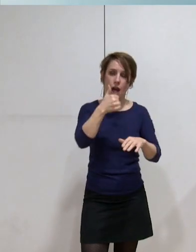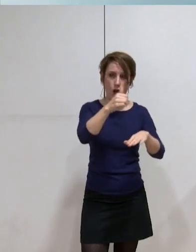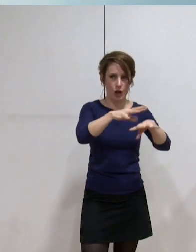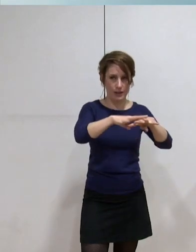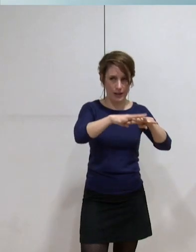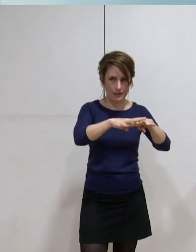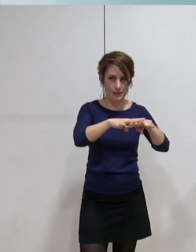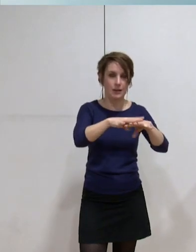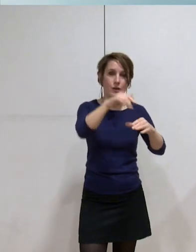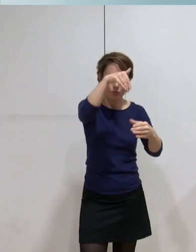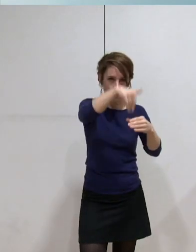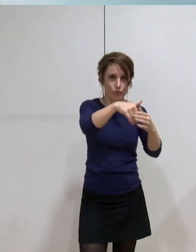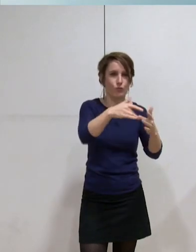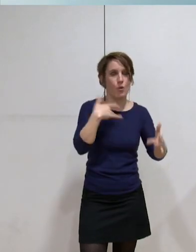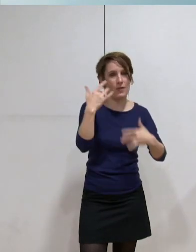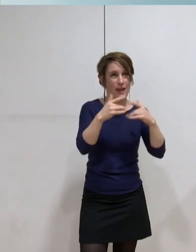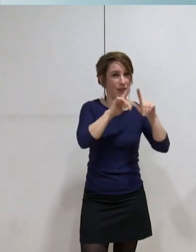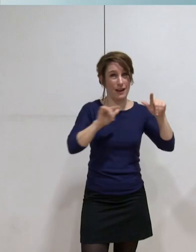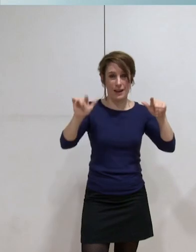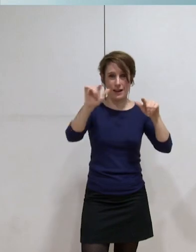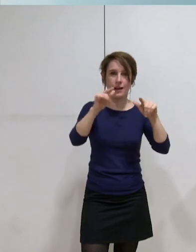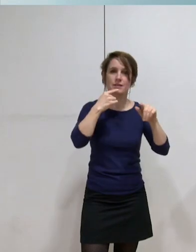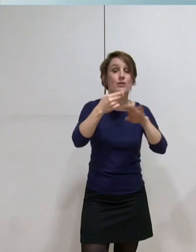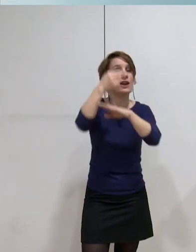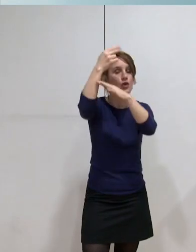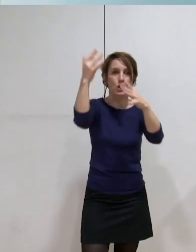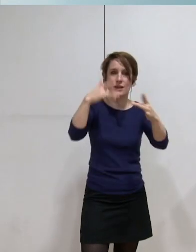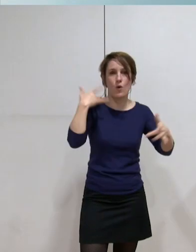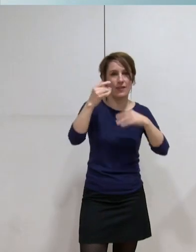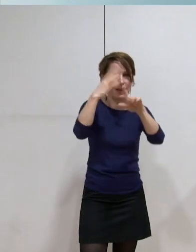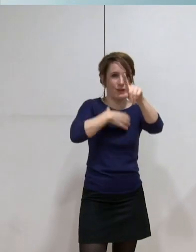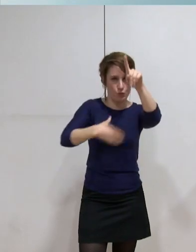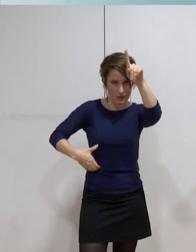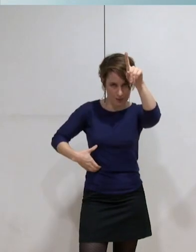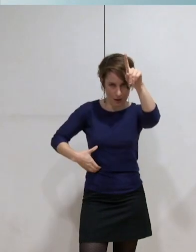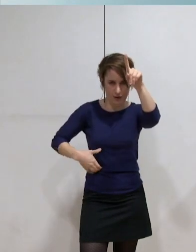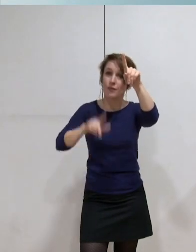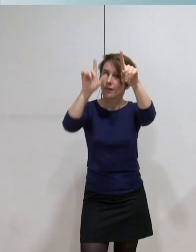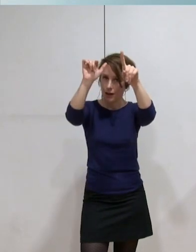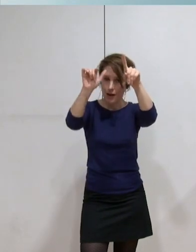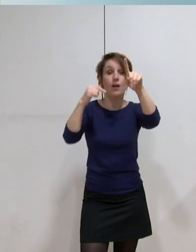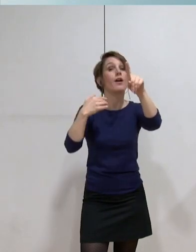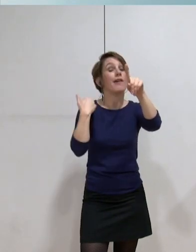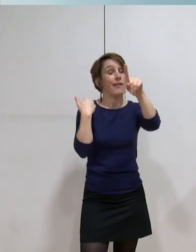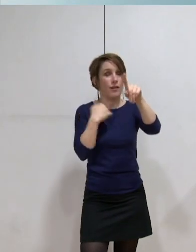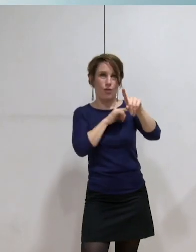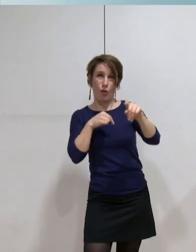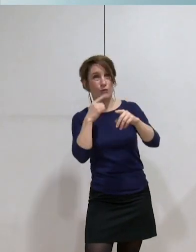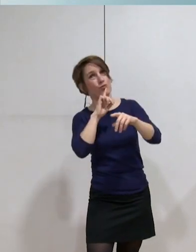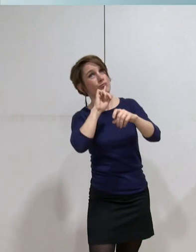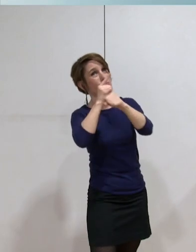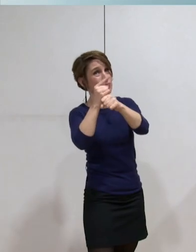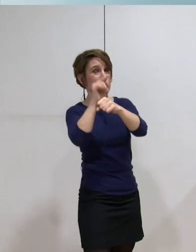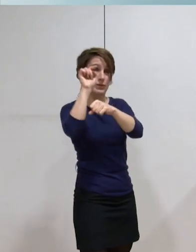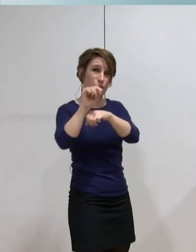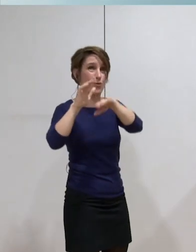avez en commençant par le Nord le théâtre municipal à qui effectivement nous avons demandé de mieux mettre à disposition